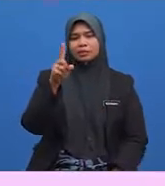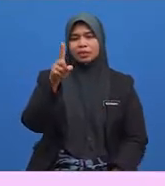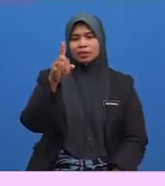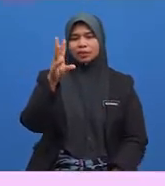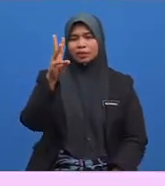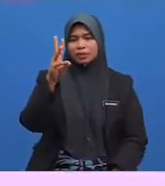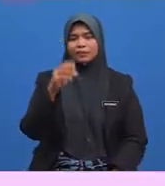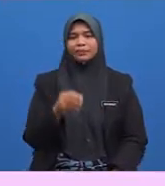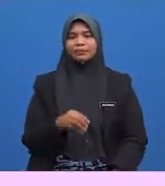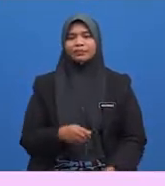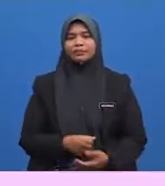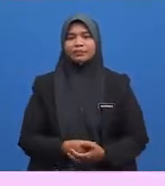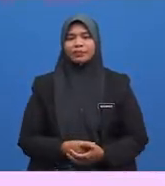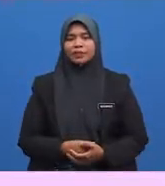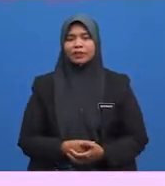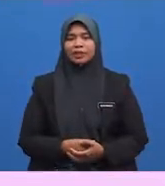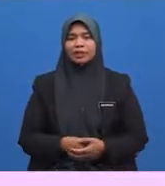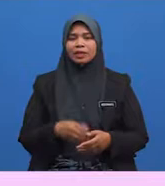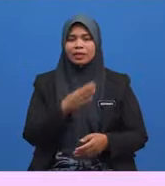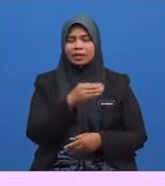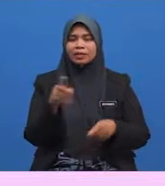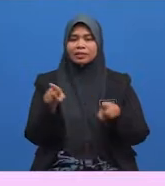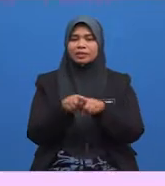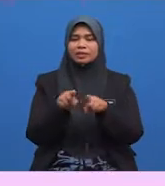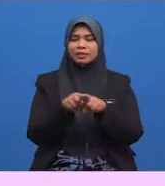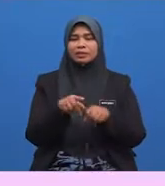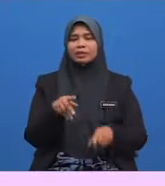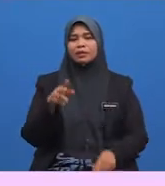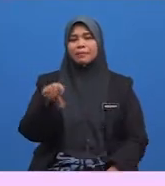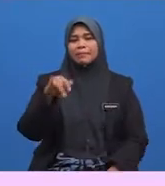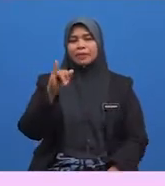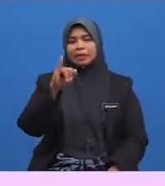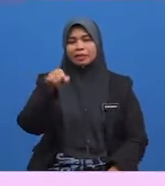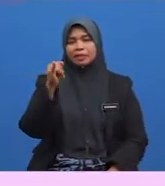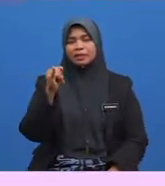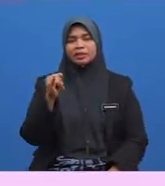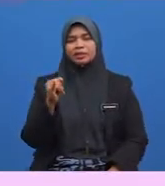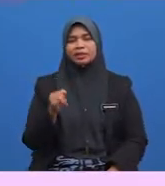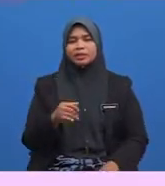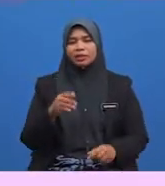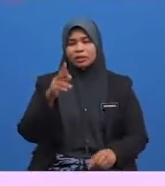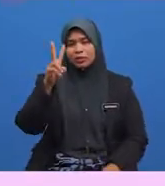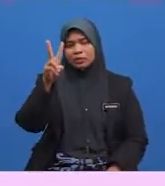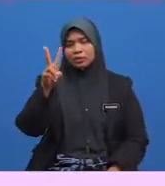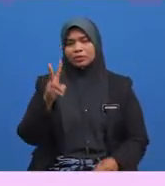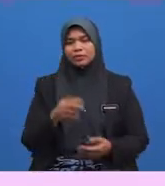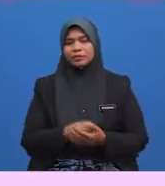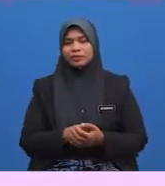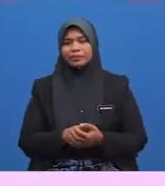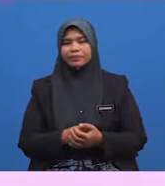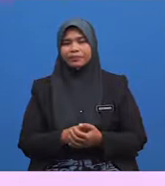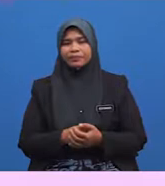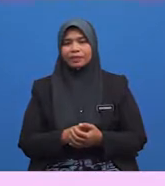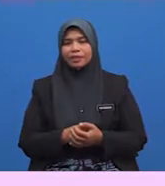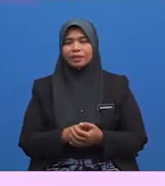616. Seterusnya, samakan dengan pi j kuasa 2. Dengan menulis jejari